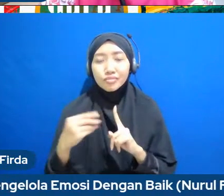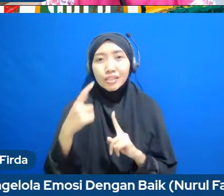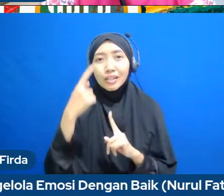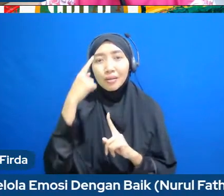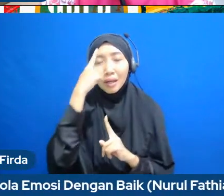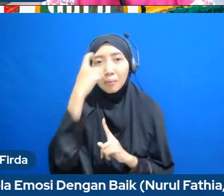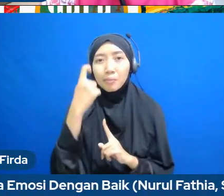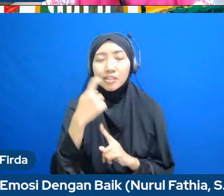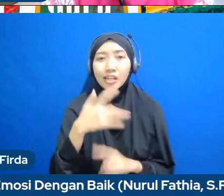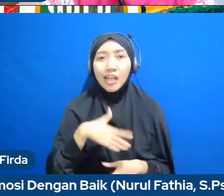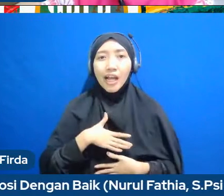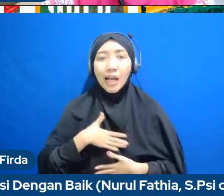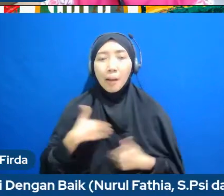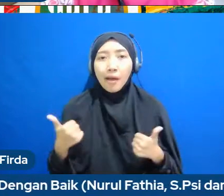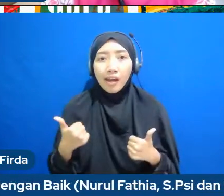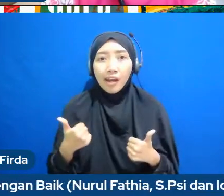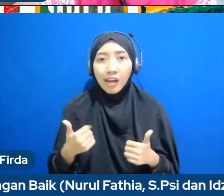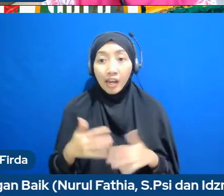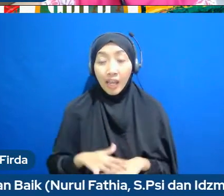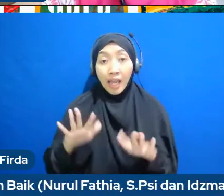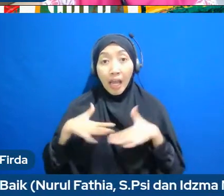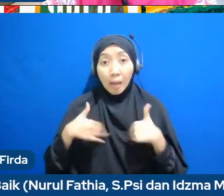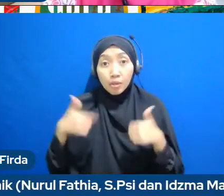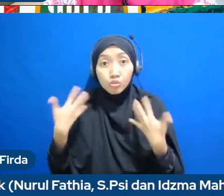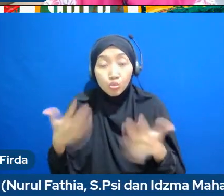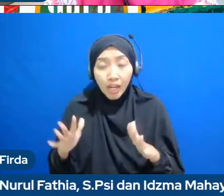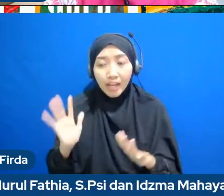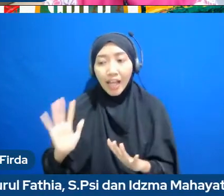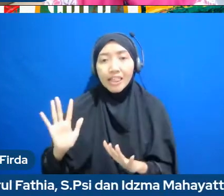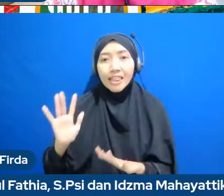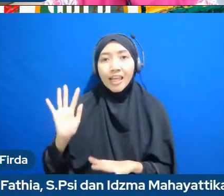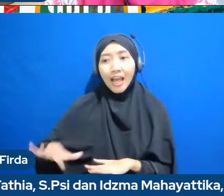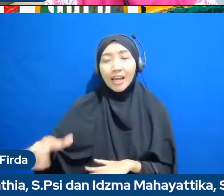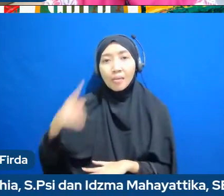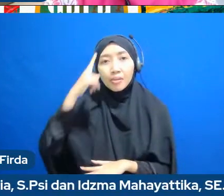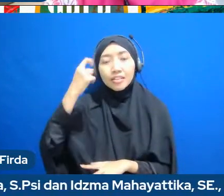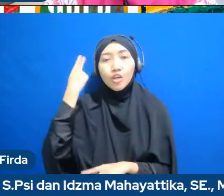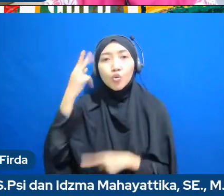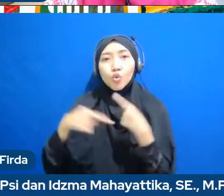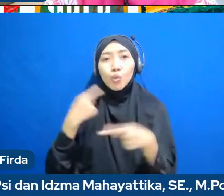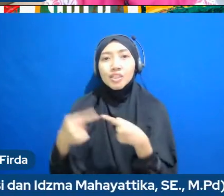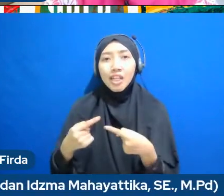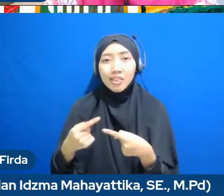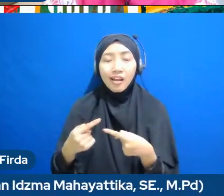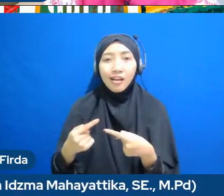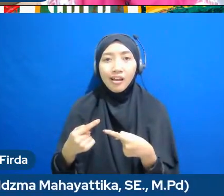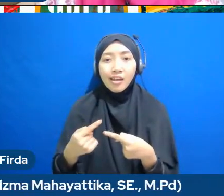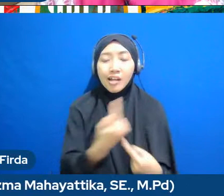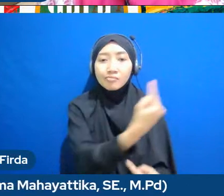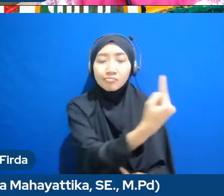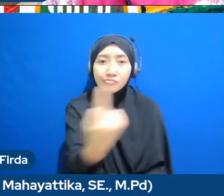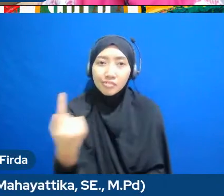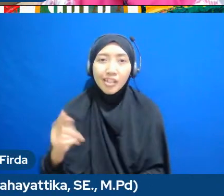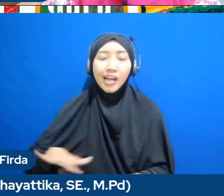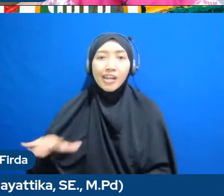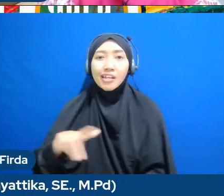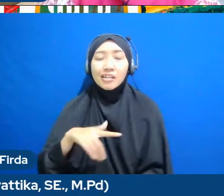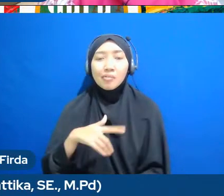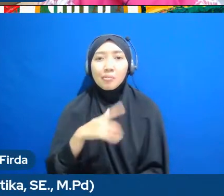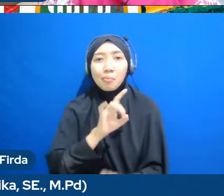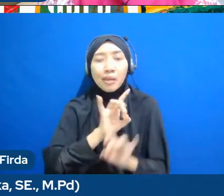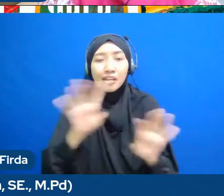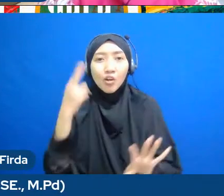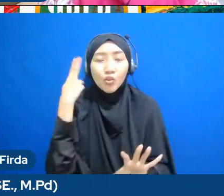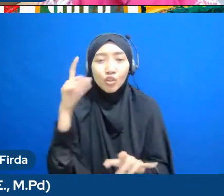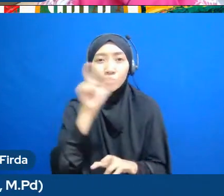aman. Ketika sudah aman, itu baru nanti anak bisa bercerita. Tapi sebetulnya memang setiap anak itu berbeda cara